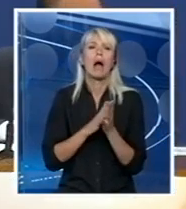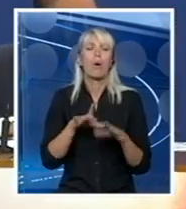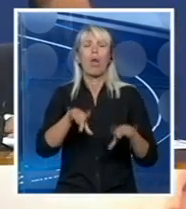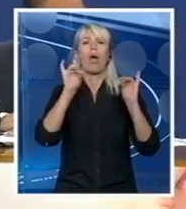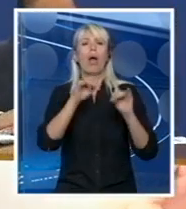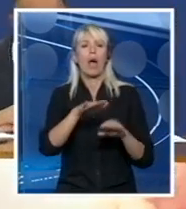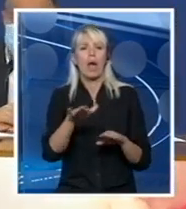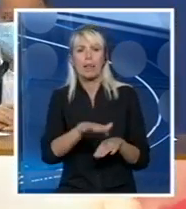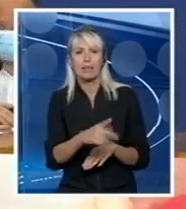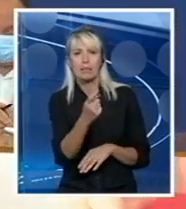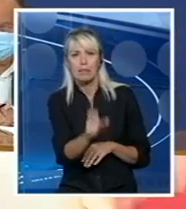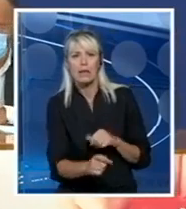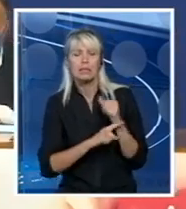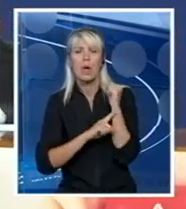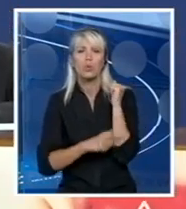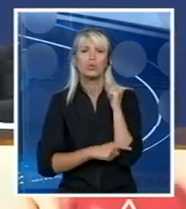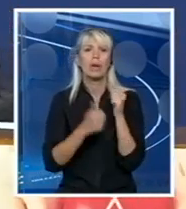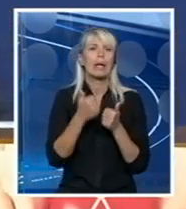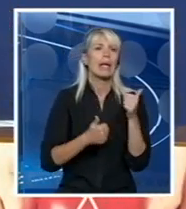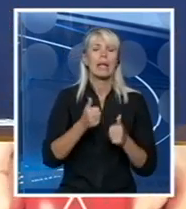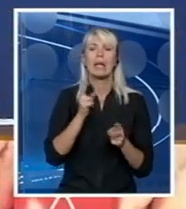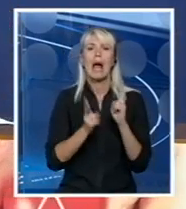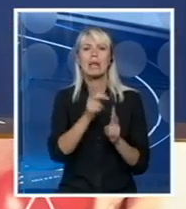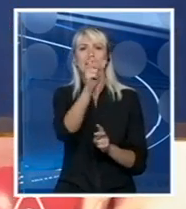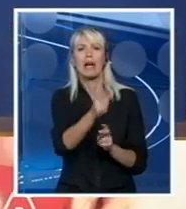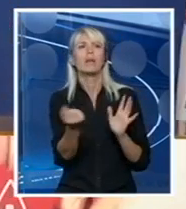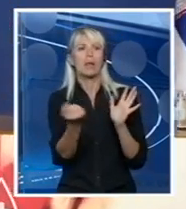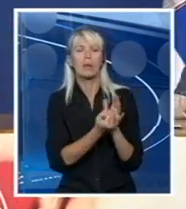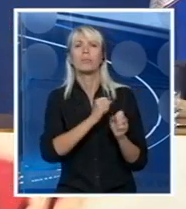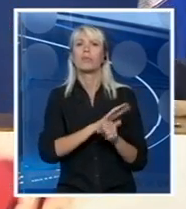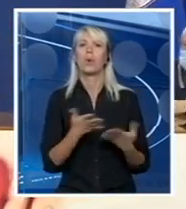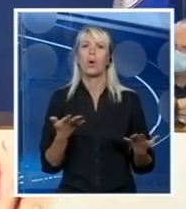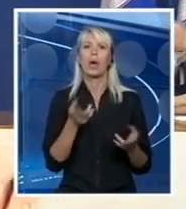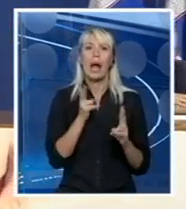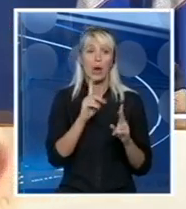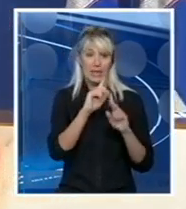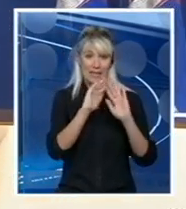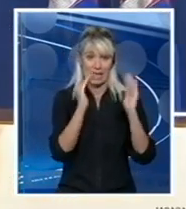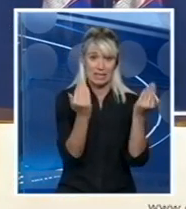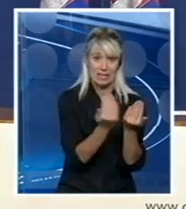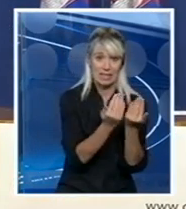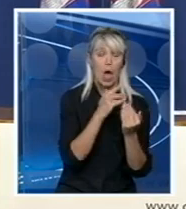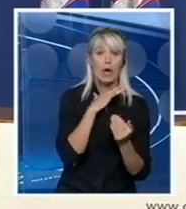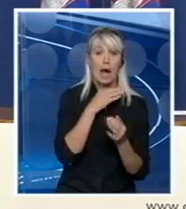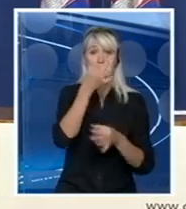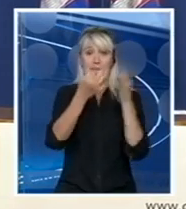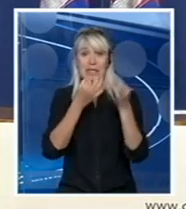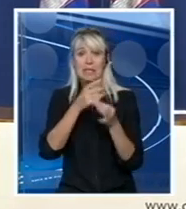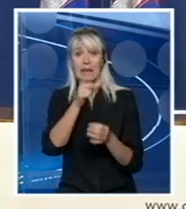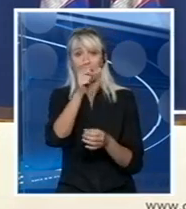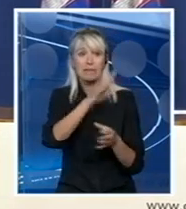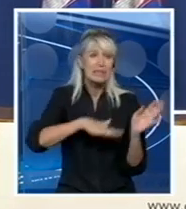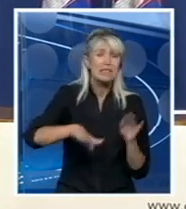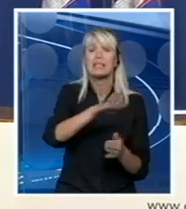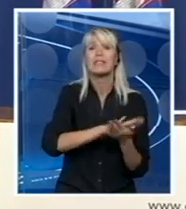li odeljenja idu u izolaciju, da li svi idu na testiranje, kako se onda organizuje sistem? Hvala.